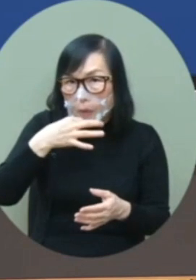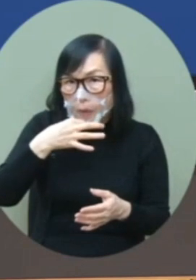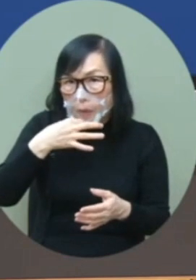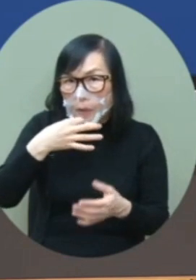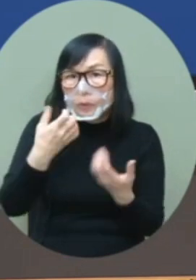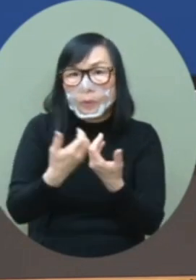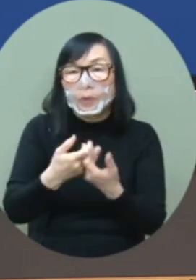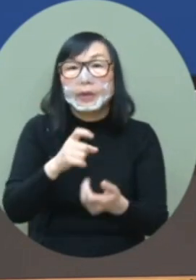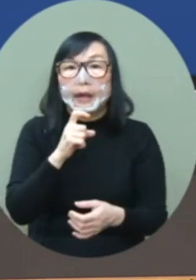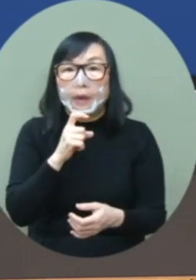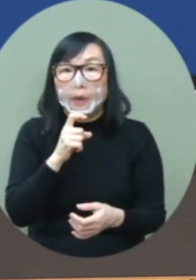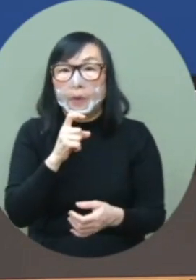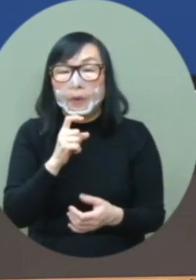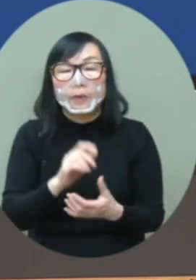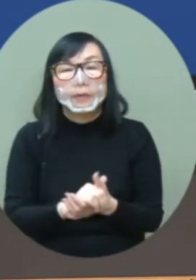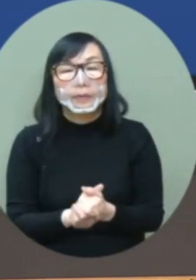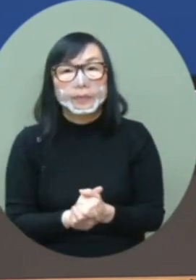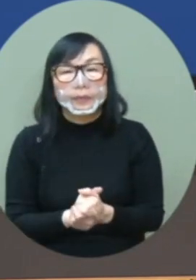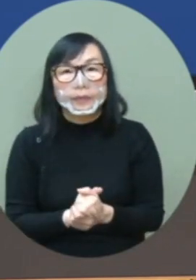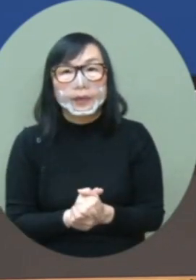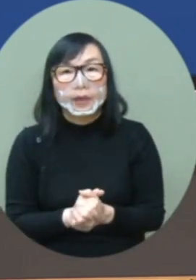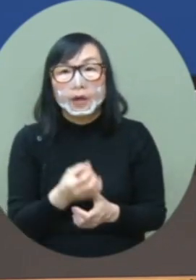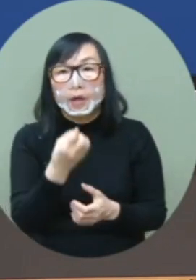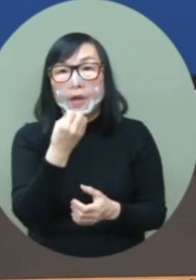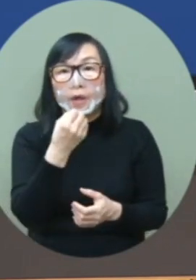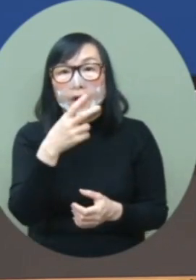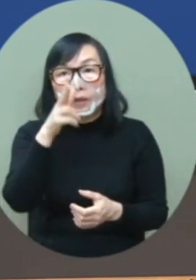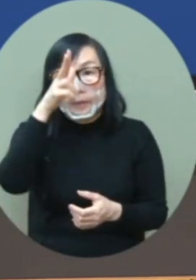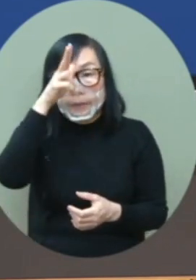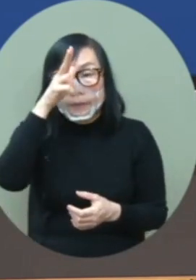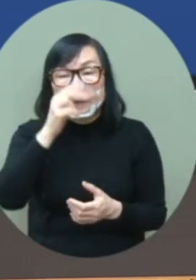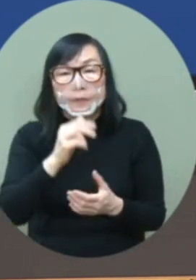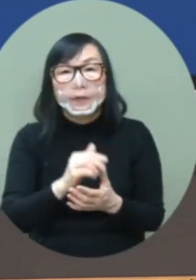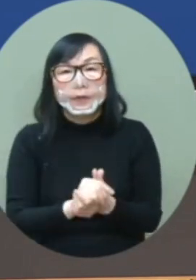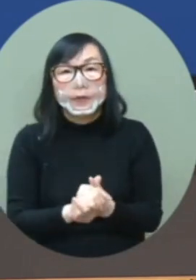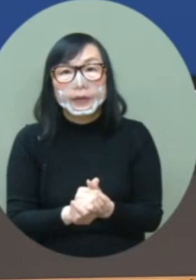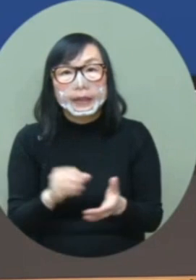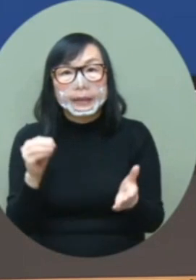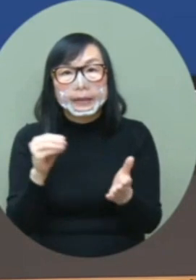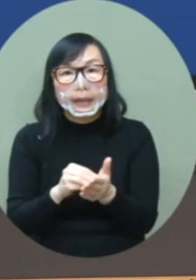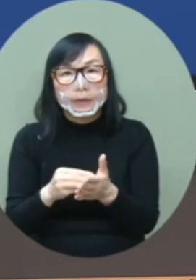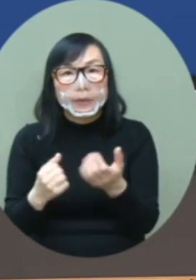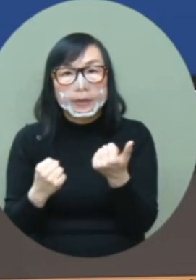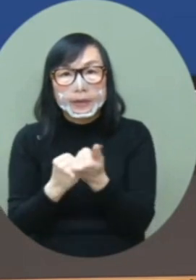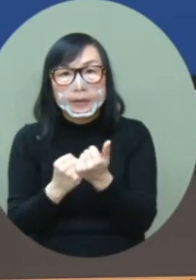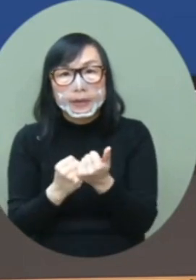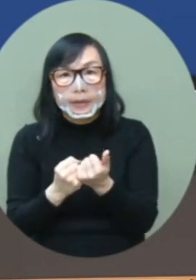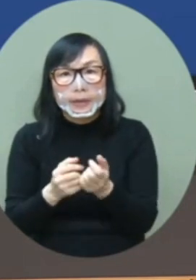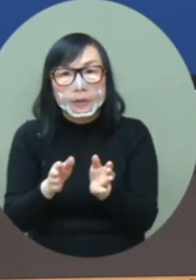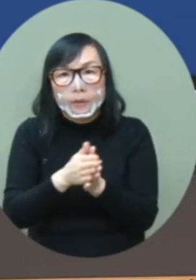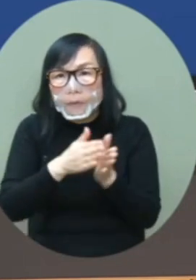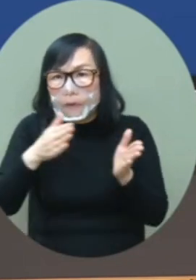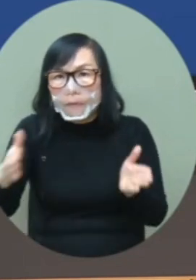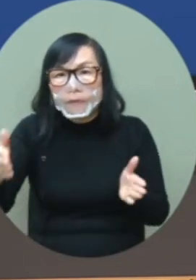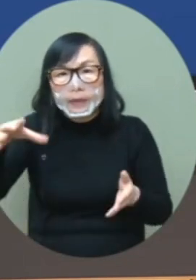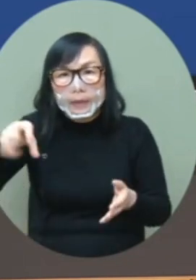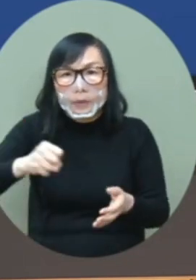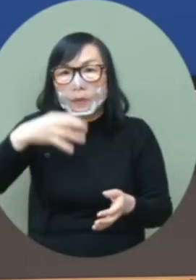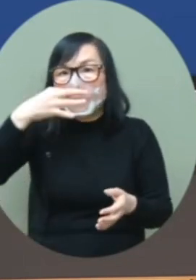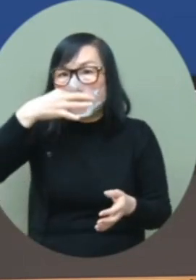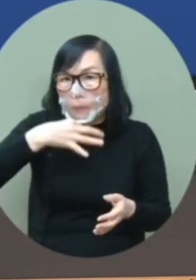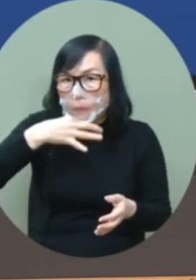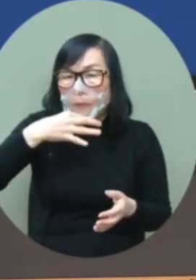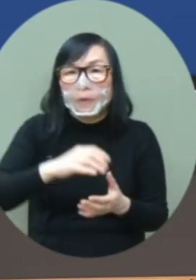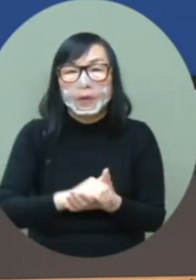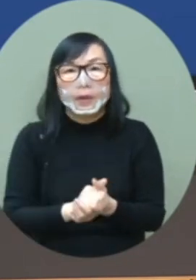有了數據的。所以對特區政府來說，我們是一定會支持廣泛應用這兩隻口服的藥物，